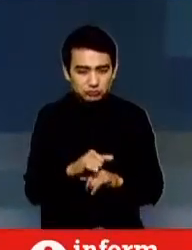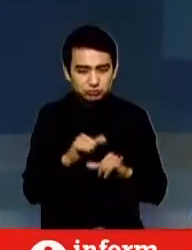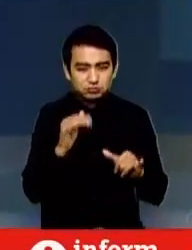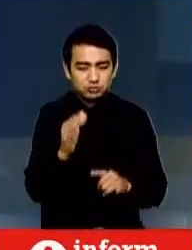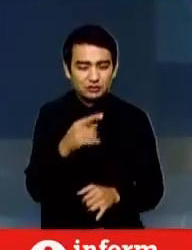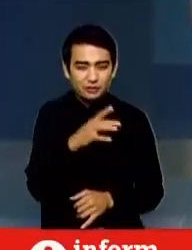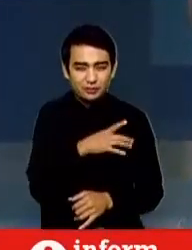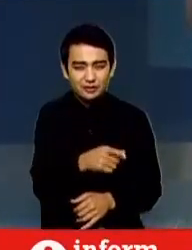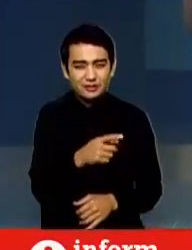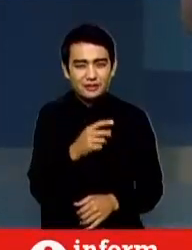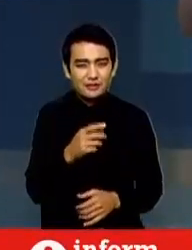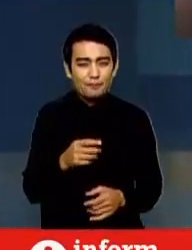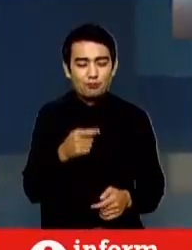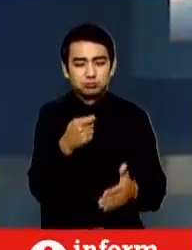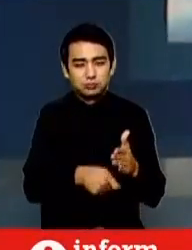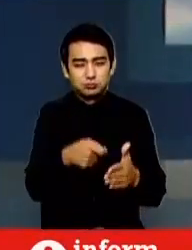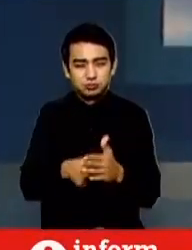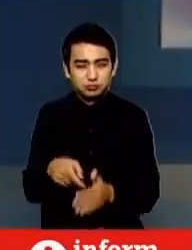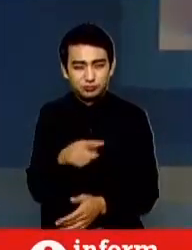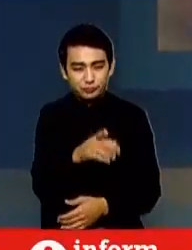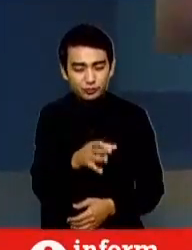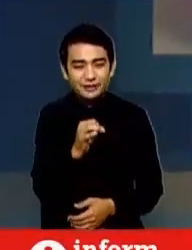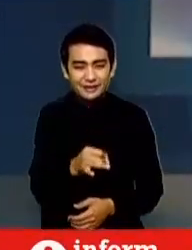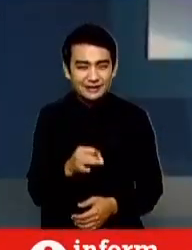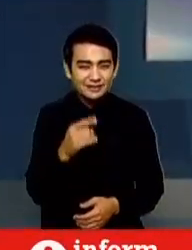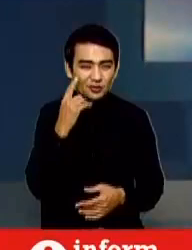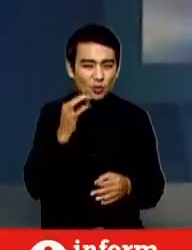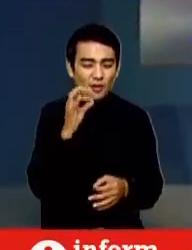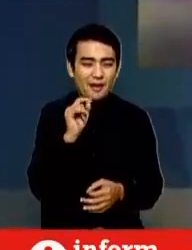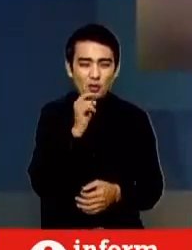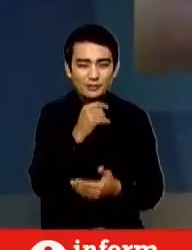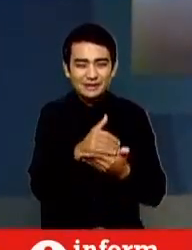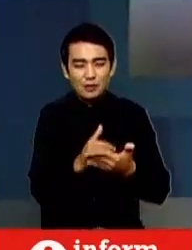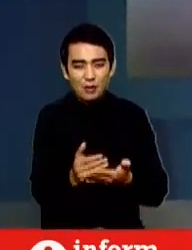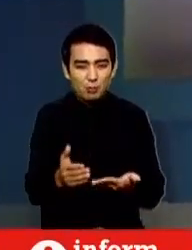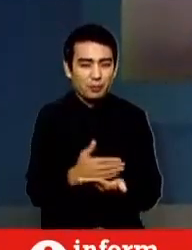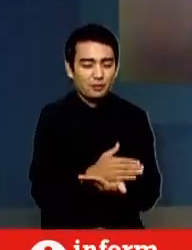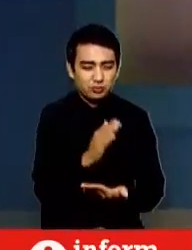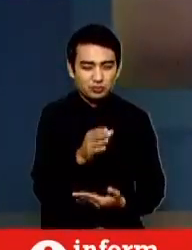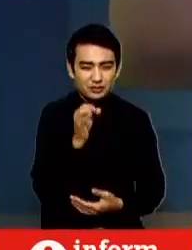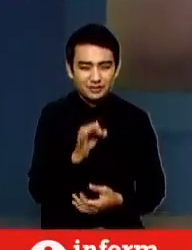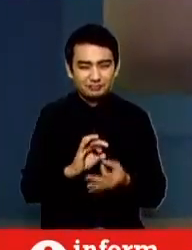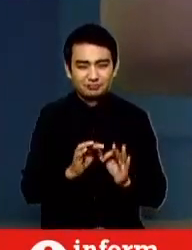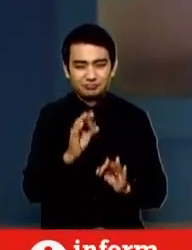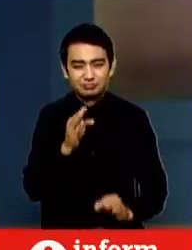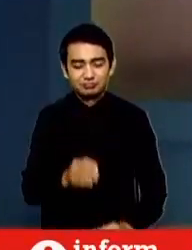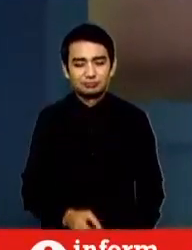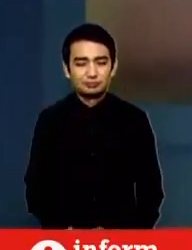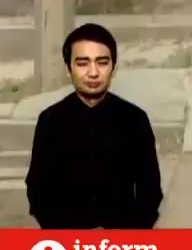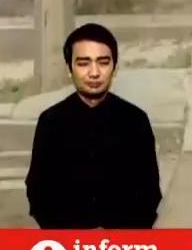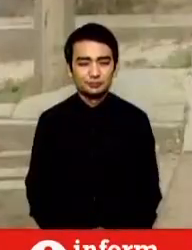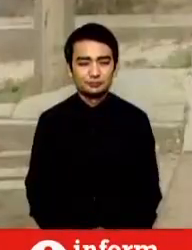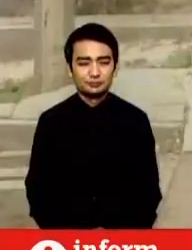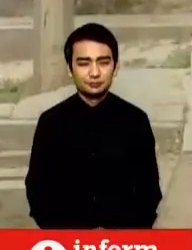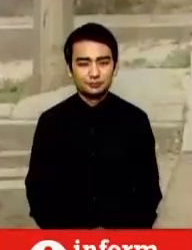счета будут блокировать, а значит, эти люди выпадут из экономической системы. Анастасия Новикова расскажет подробнее.